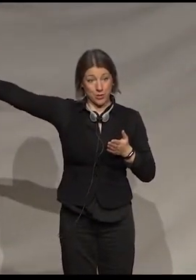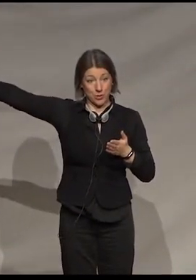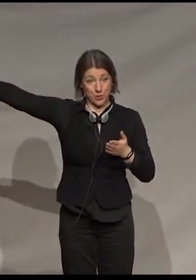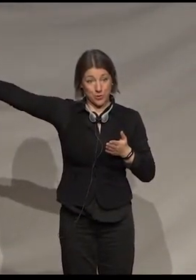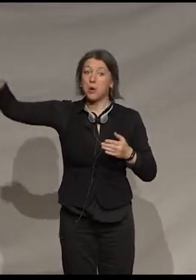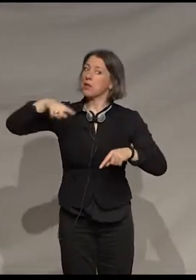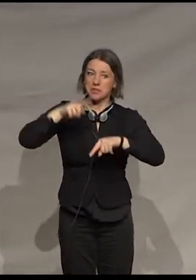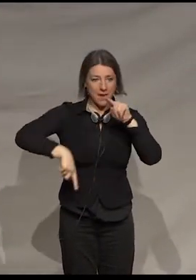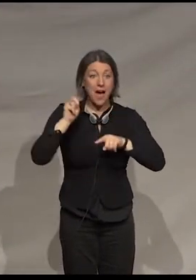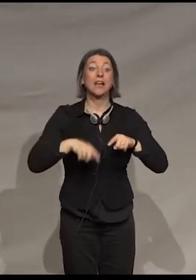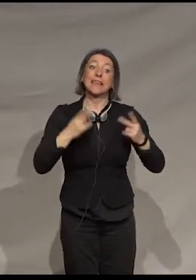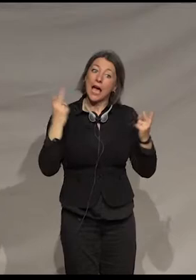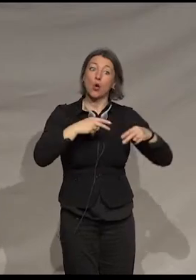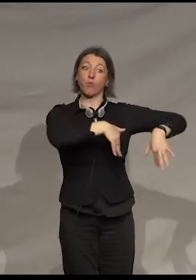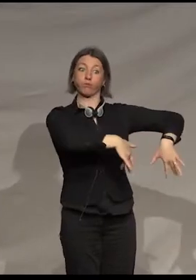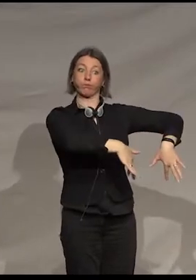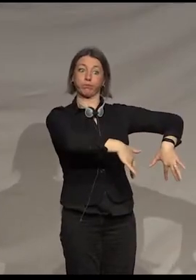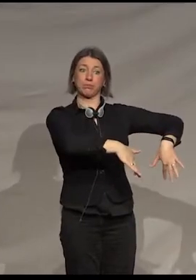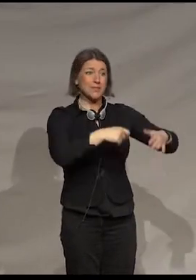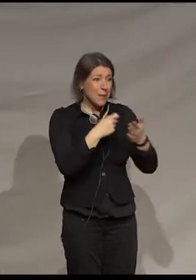pracovní činnosti. To znamená,